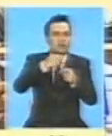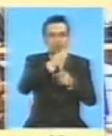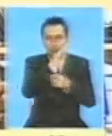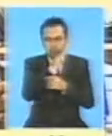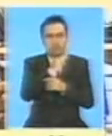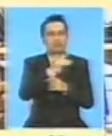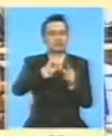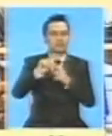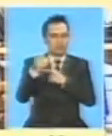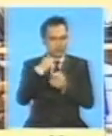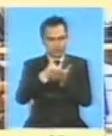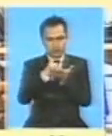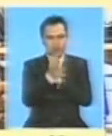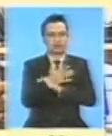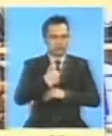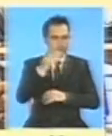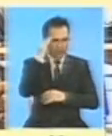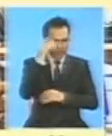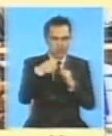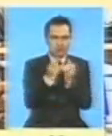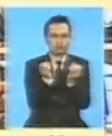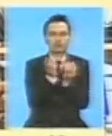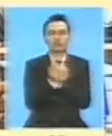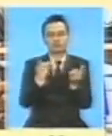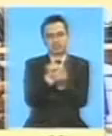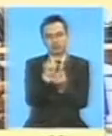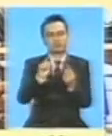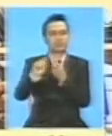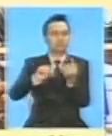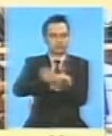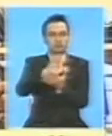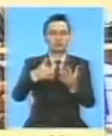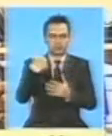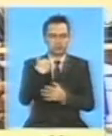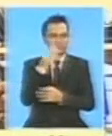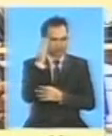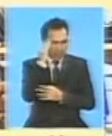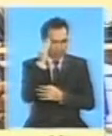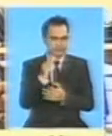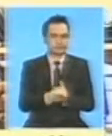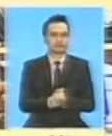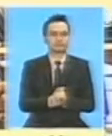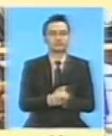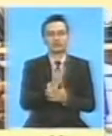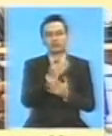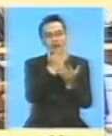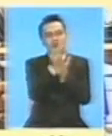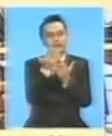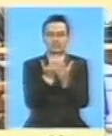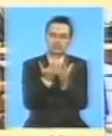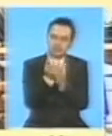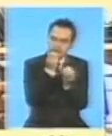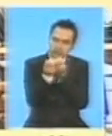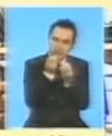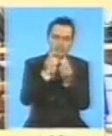ทุกอย่างให้หมดเราทราบปัญหาทุกปัญหานะครับปัญหาสังคมปัญหาอะไรรายได้อาชี